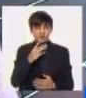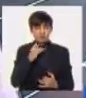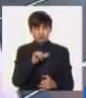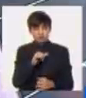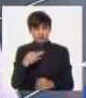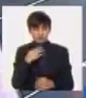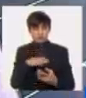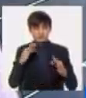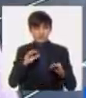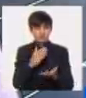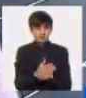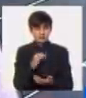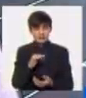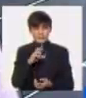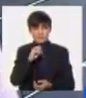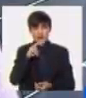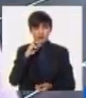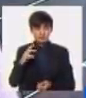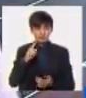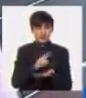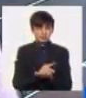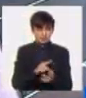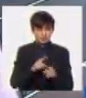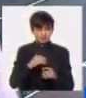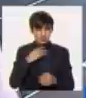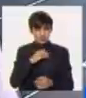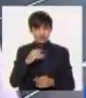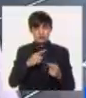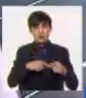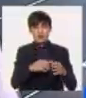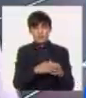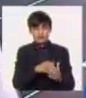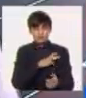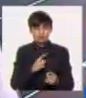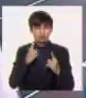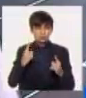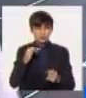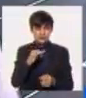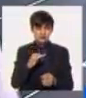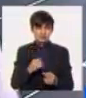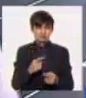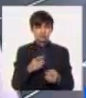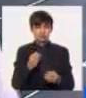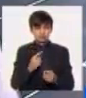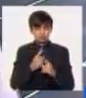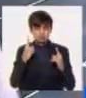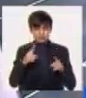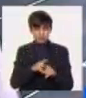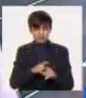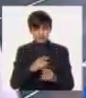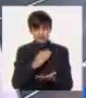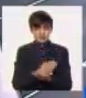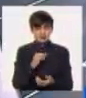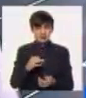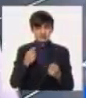свободной наличности, сильный баланс активов и обязательств. Компании относятся к сегменту крупной и сверхкрупной капитализации. Даже в период